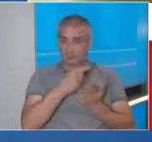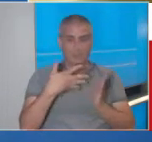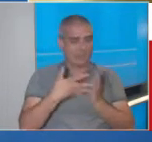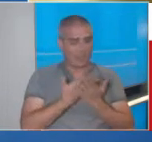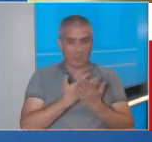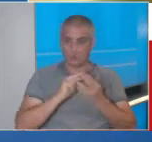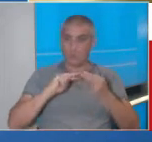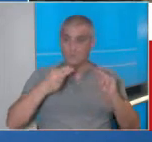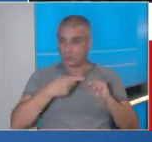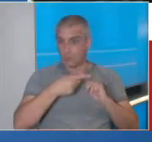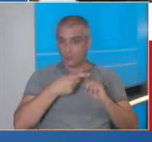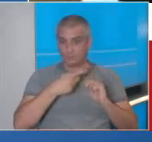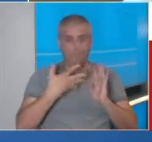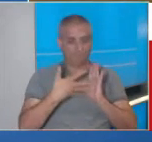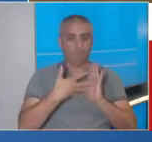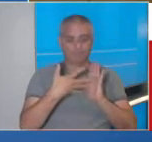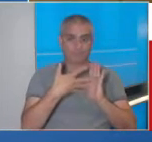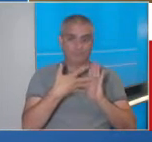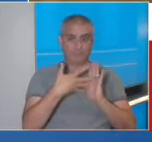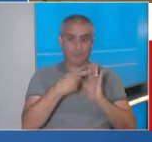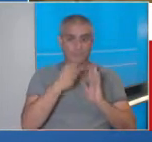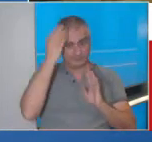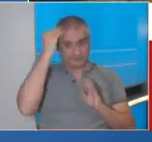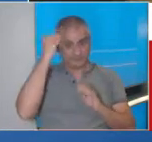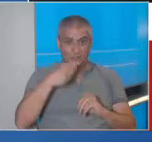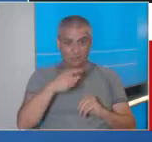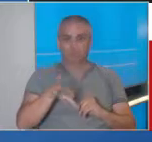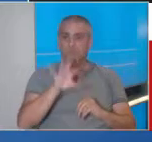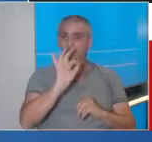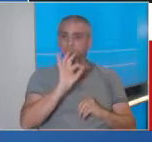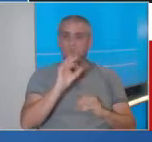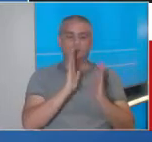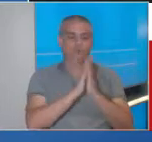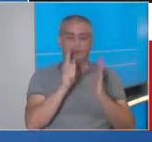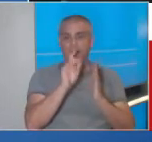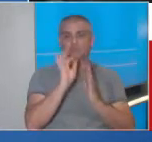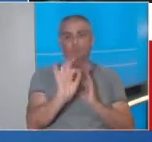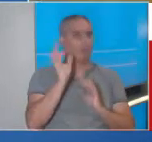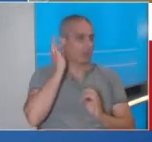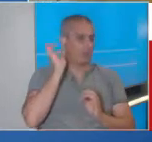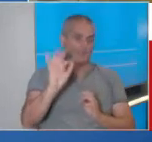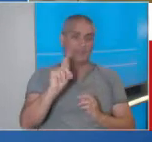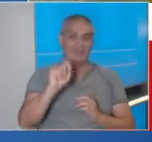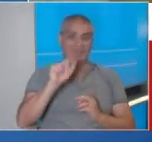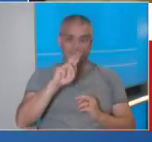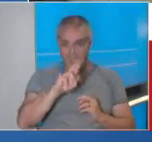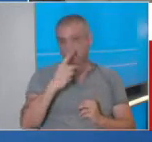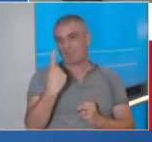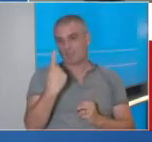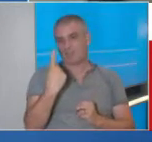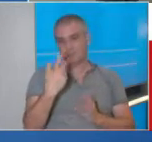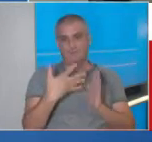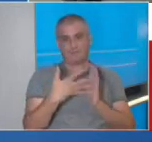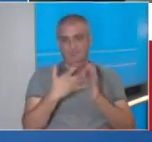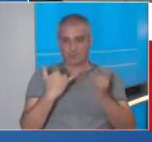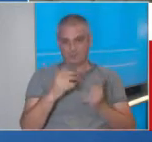הטכנולוגיות מאפשרות לבדוק את אותן שערות. הם מגלים ש-17 מתוכם הם שייכות לתאיר, ואחת כאמור